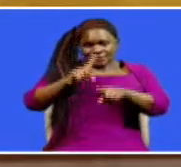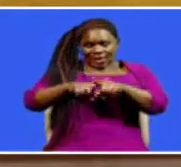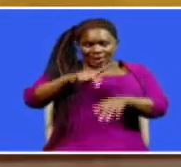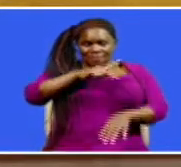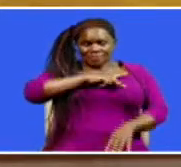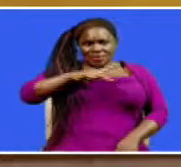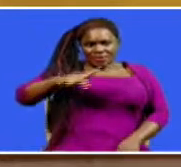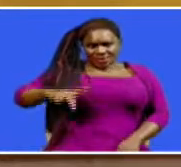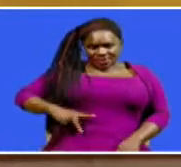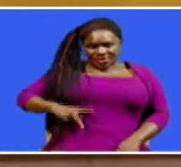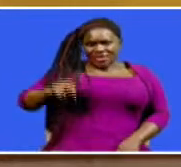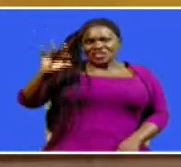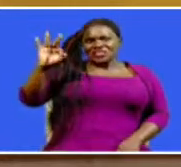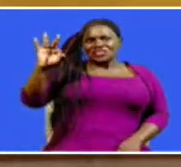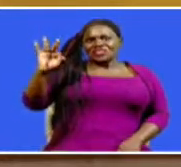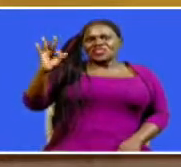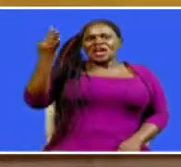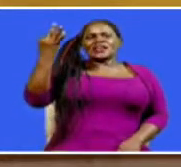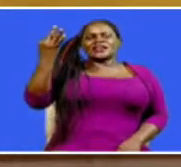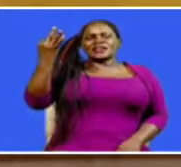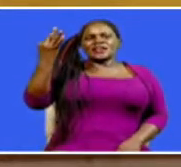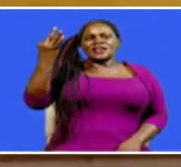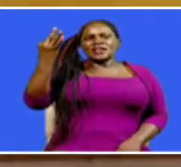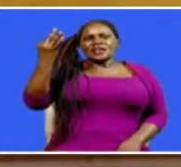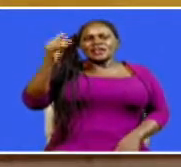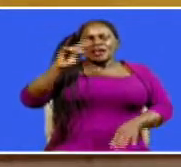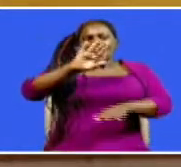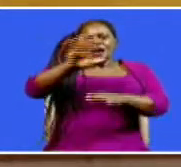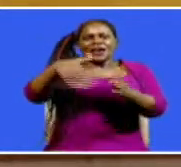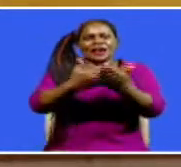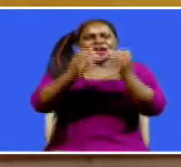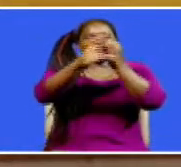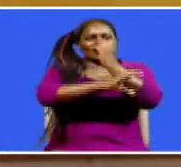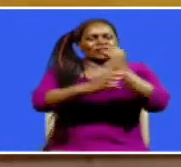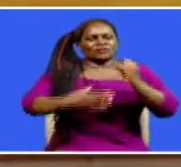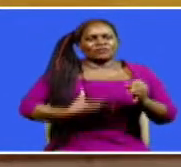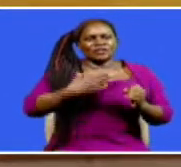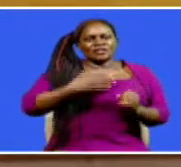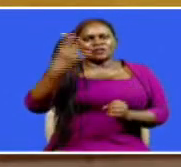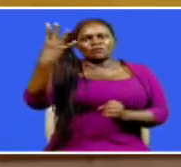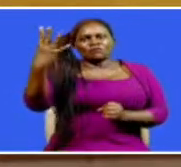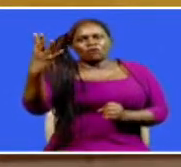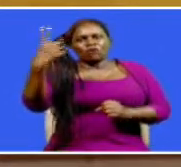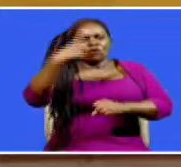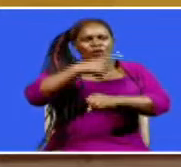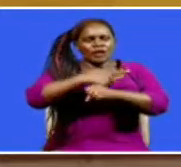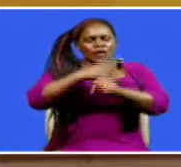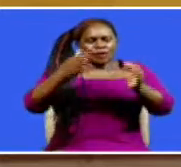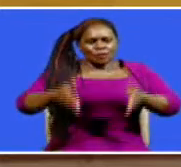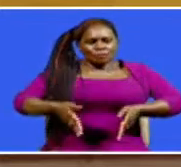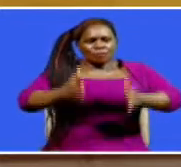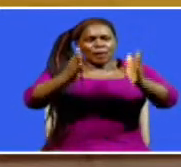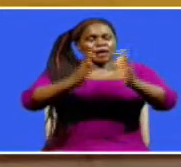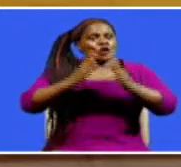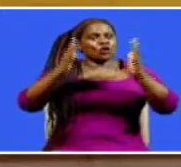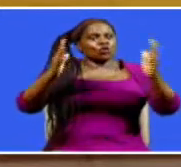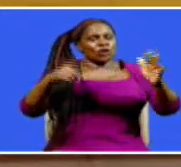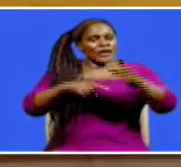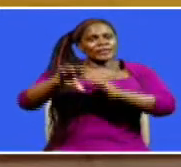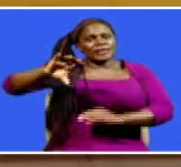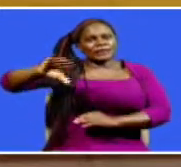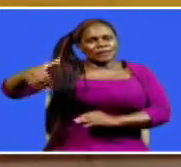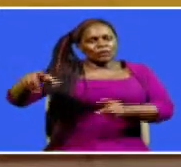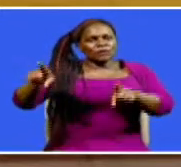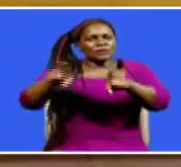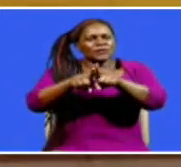ambapo Mfalme Charles wa tatu atakapokuwa nchini kwa ziara yake ya siku nne. Barabara kuu za kuingia mjini,